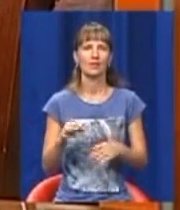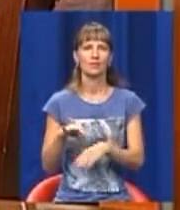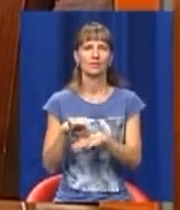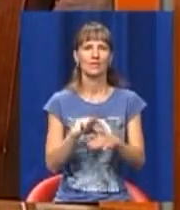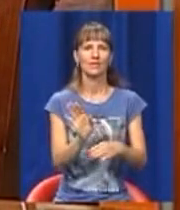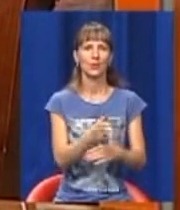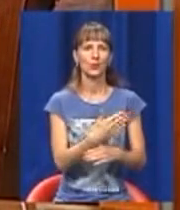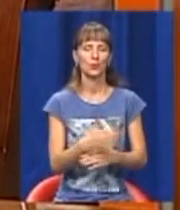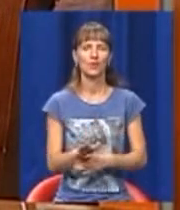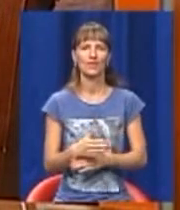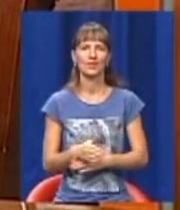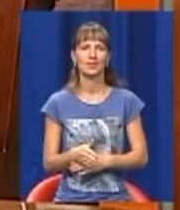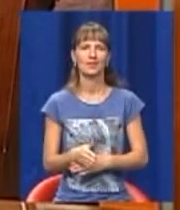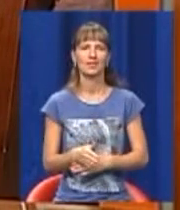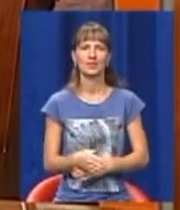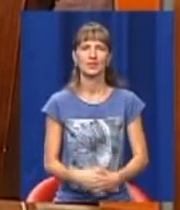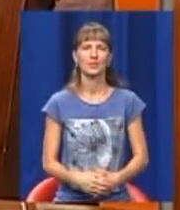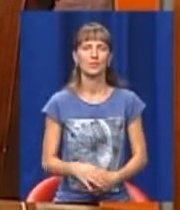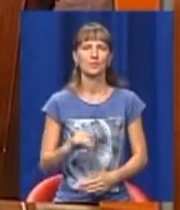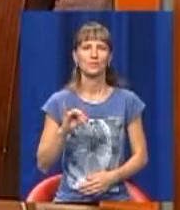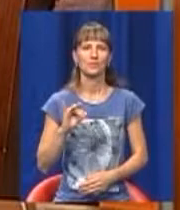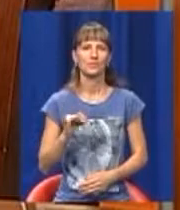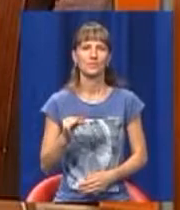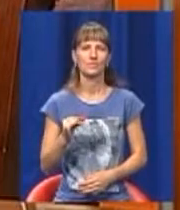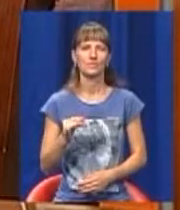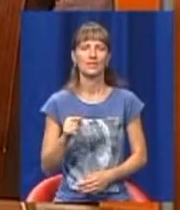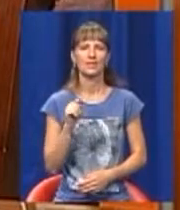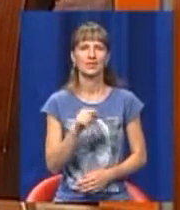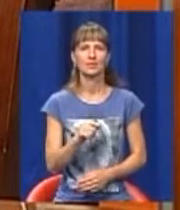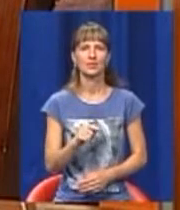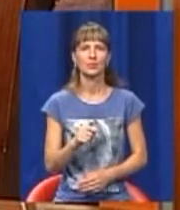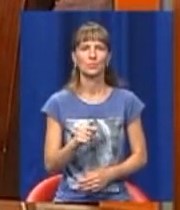вигулювати. Так. І з ним